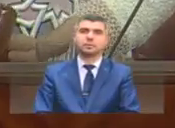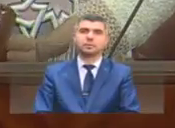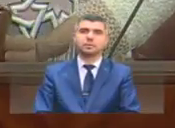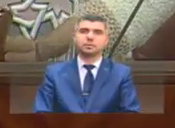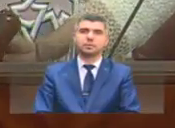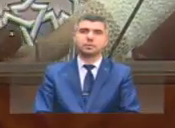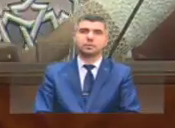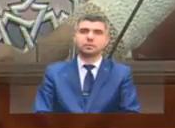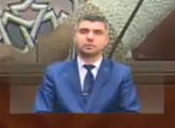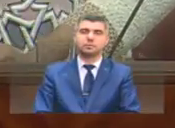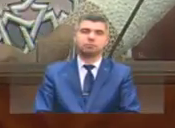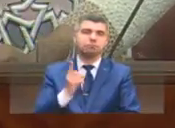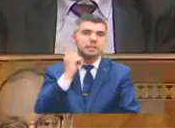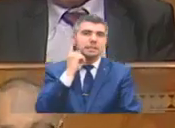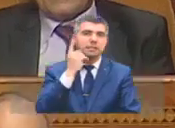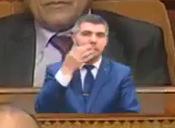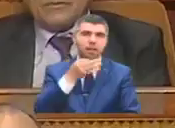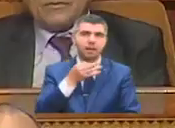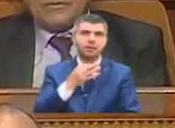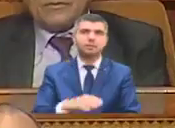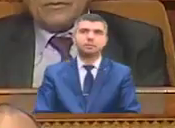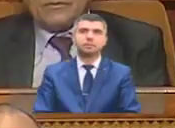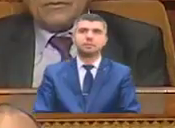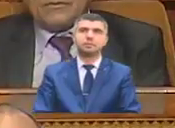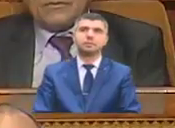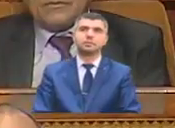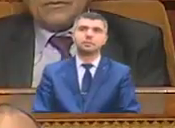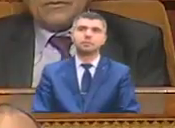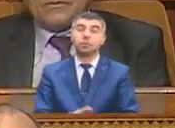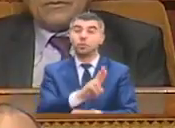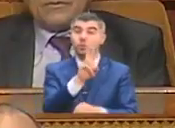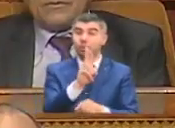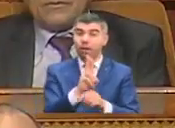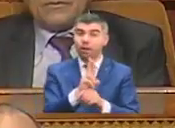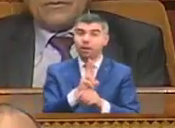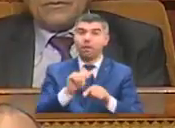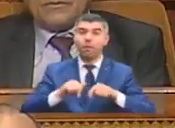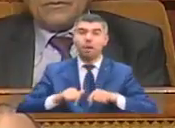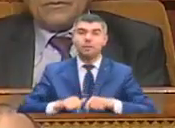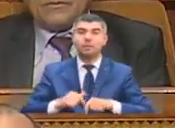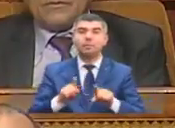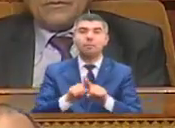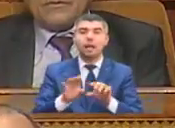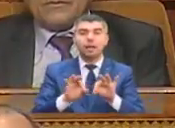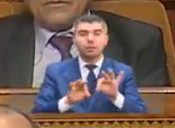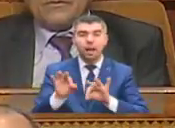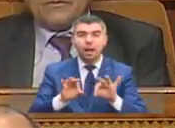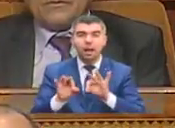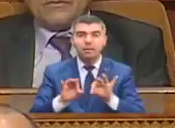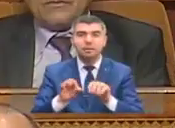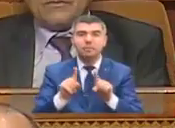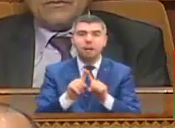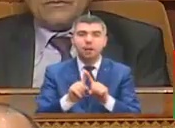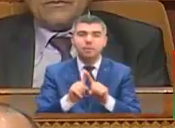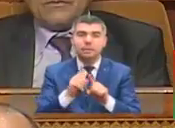نساعدوا السيد النائب طرح سؤاله. تفضل سيد النائب. نسائلكم السيد الوزير عن الإجراءات المتخذة لمعالجة نقص الحاد في قطاع